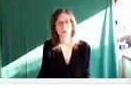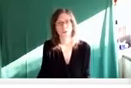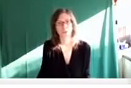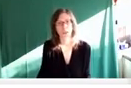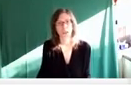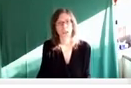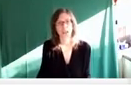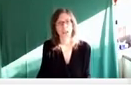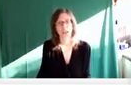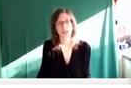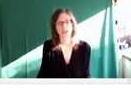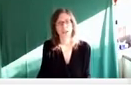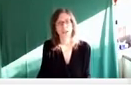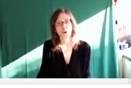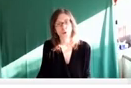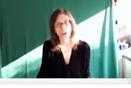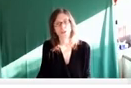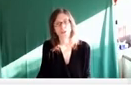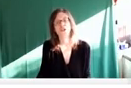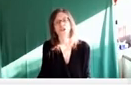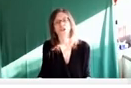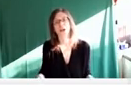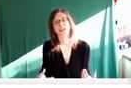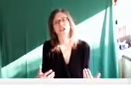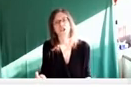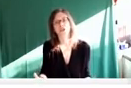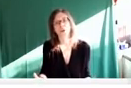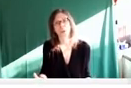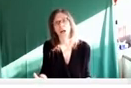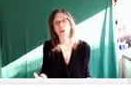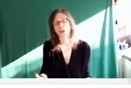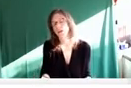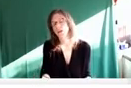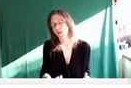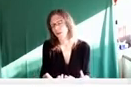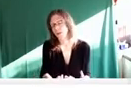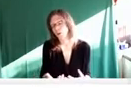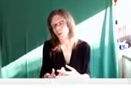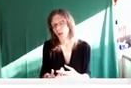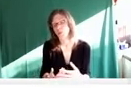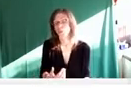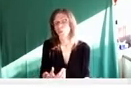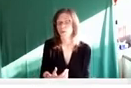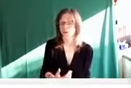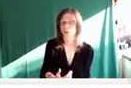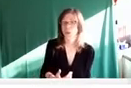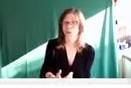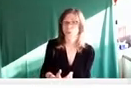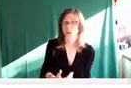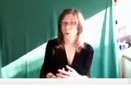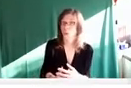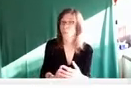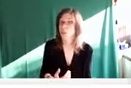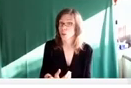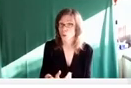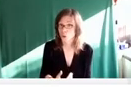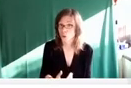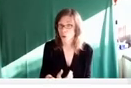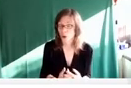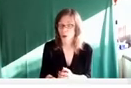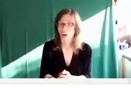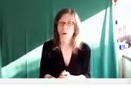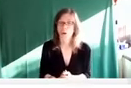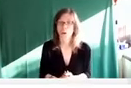chaque section. Et donc, on invite les chercheurs à rédiger ce plan-là et éventuellement, pour faire une demande de subvention, peut-être que ce